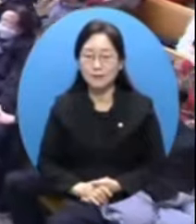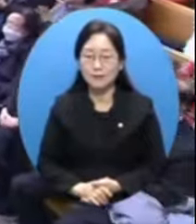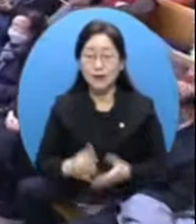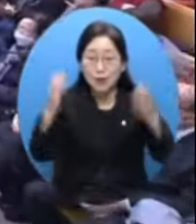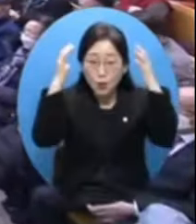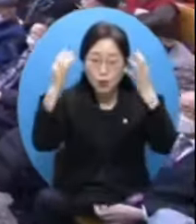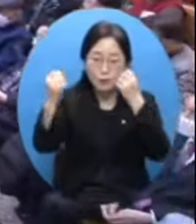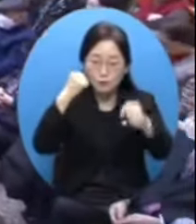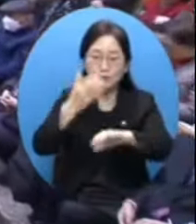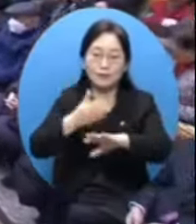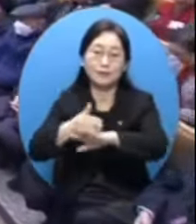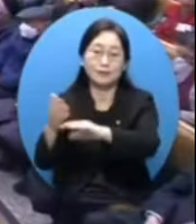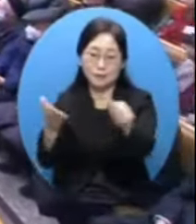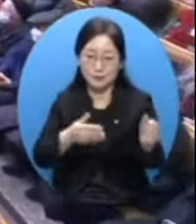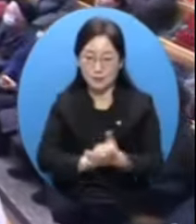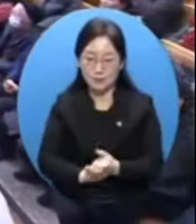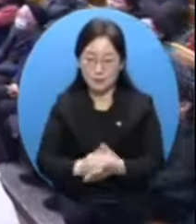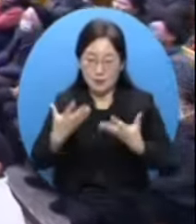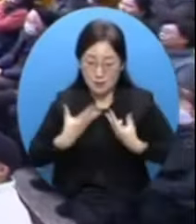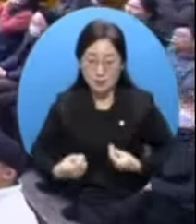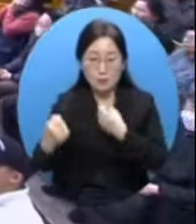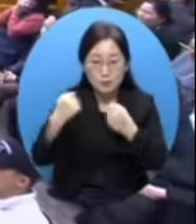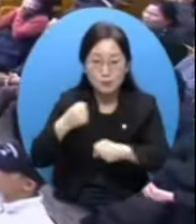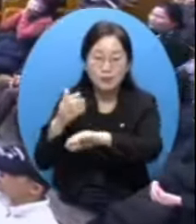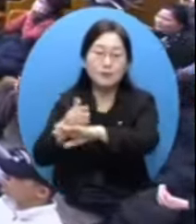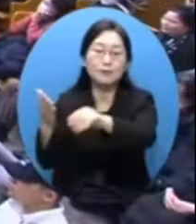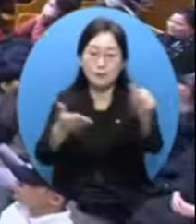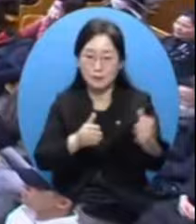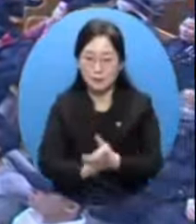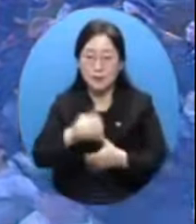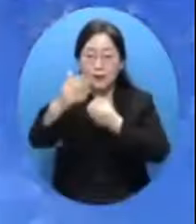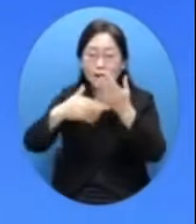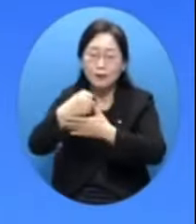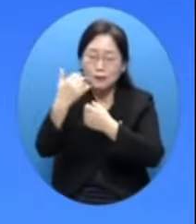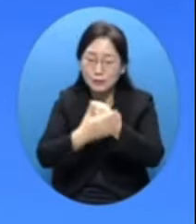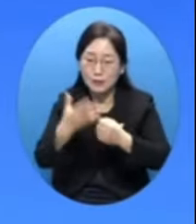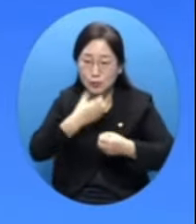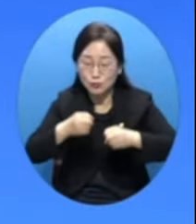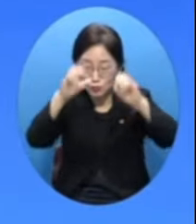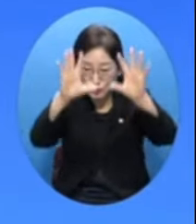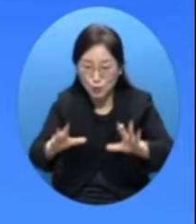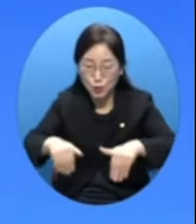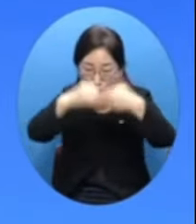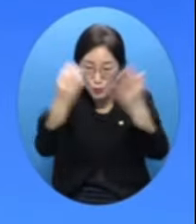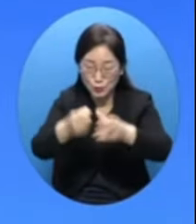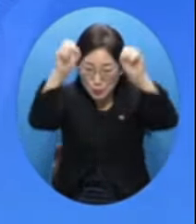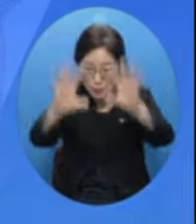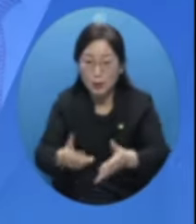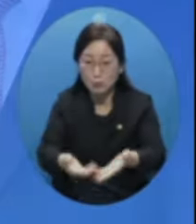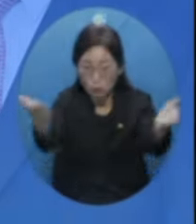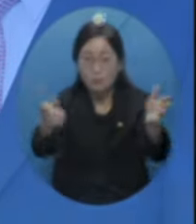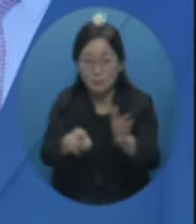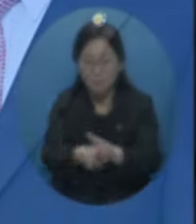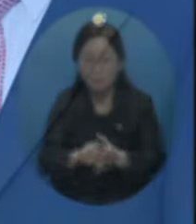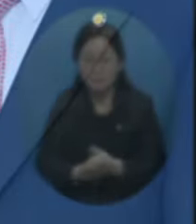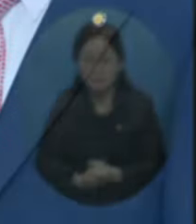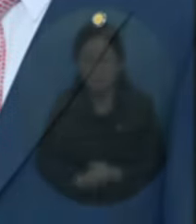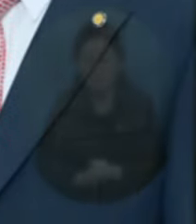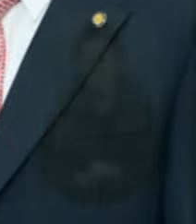고난 중에 감사하시기 바랍니다. 절망 중에 감사하시기 바랍니다. 하나님의 은혜와 축복이 여러분 모두에게 임하게 될 것입니다.